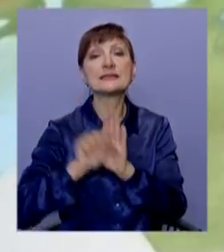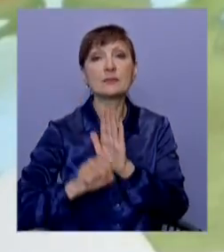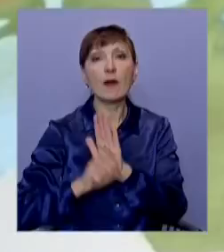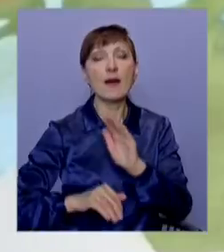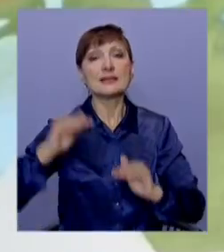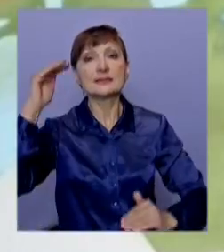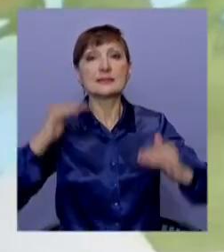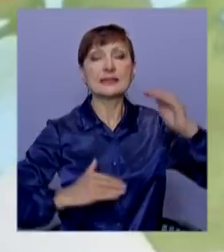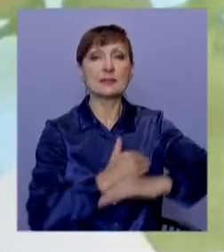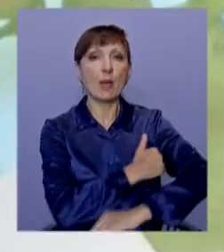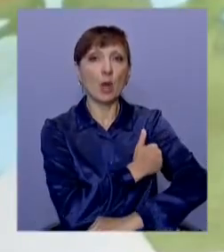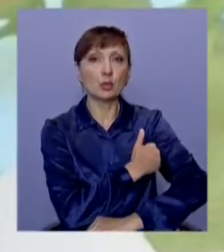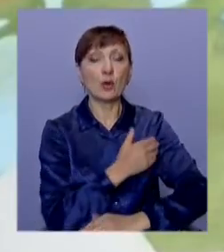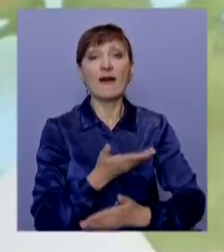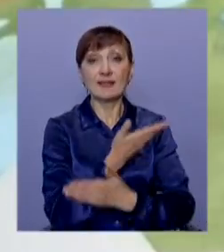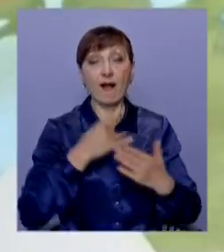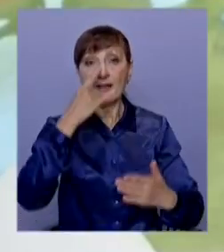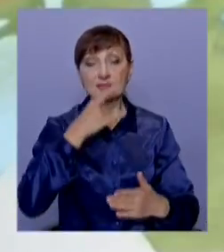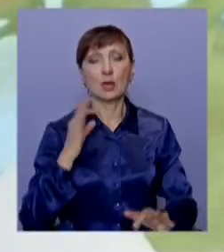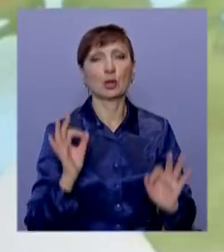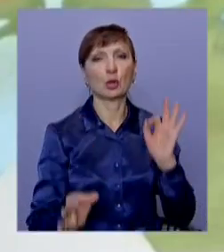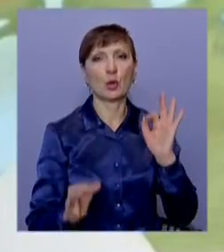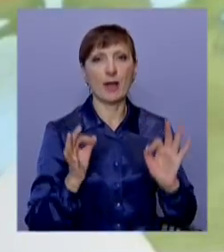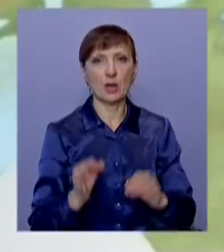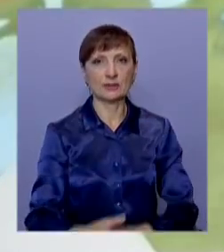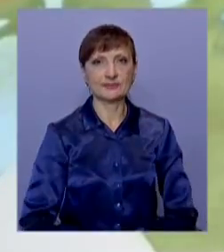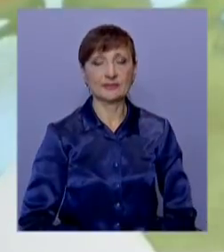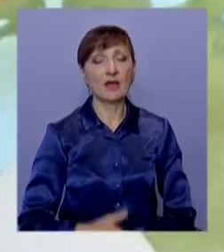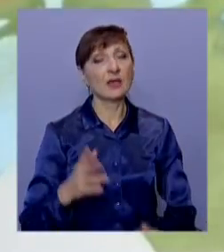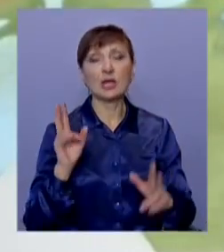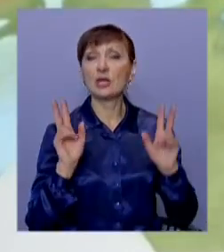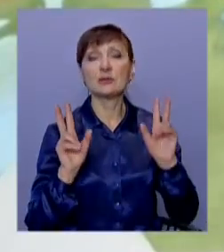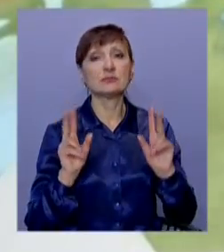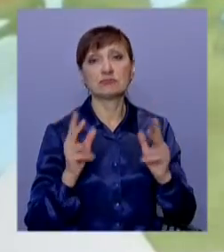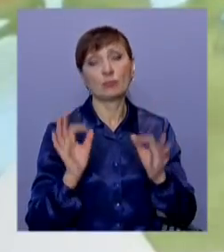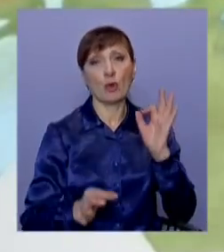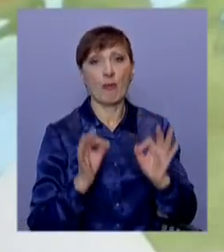скачки температуры для наших регионов вполне нормальны и не считаются аномальными.